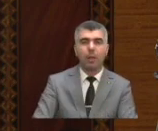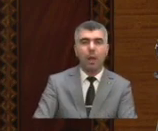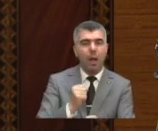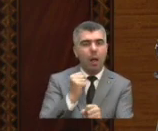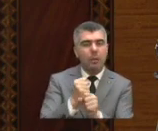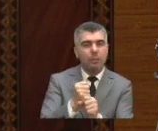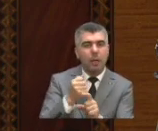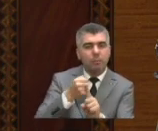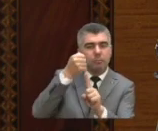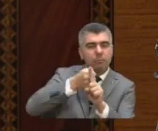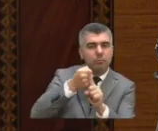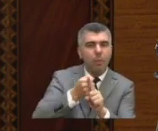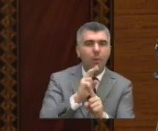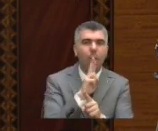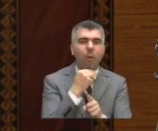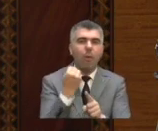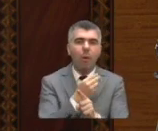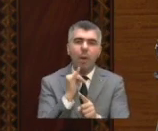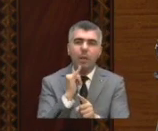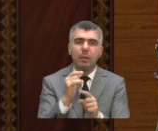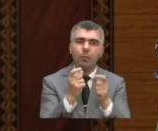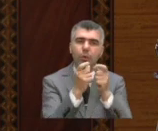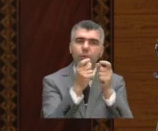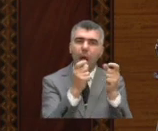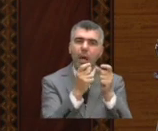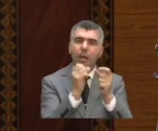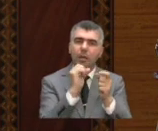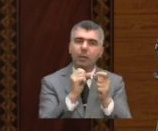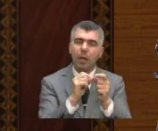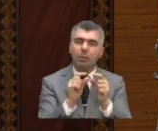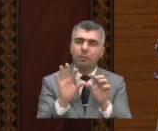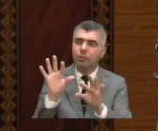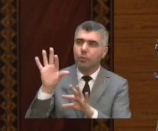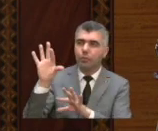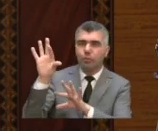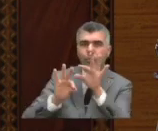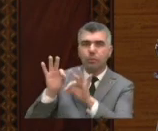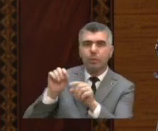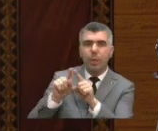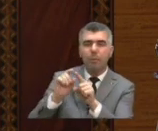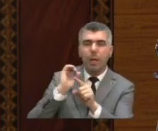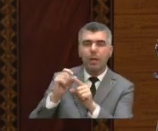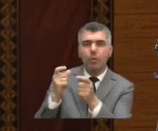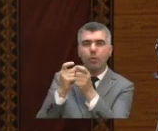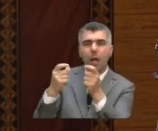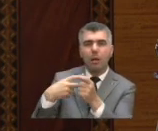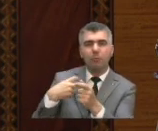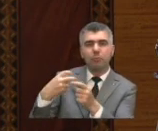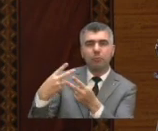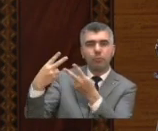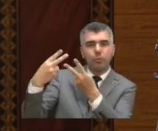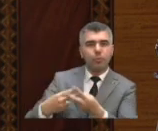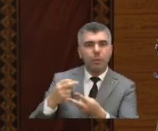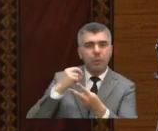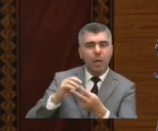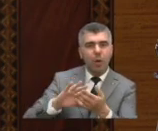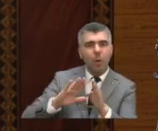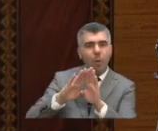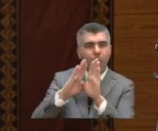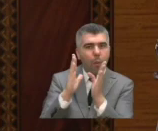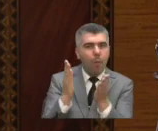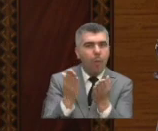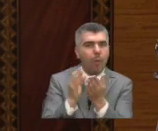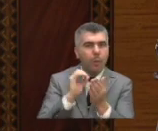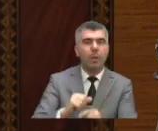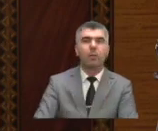مواصله المجهود للدوله وتحفيز الاستثمار الخاص والرفع من مساهمته في الاستثمار الاجمالي